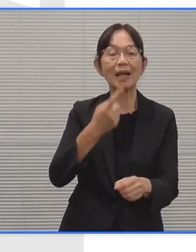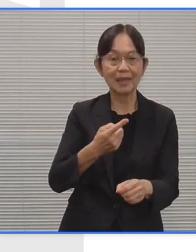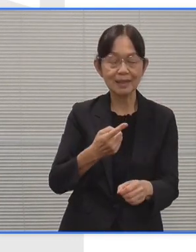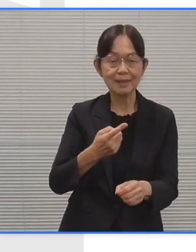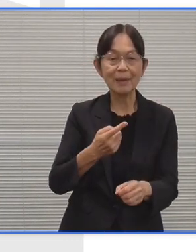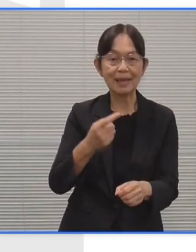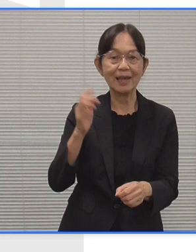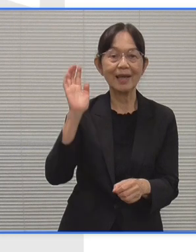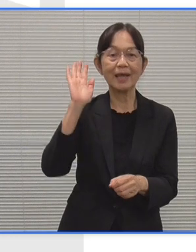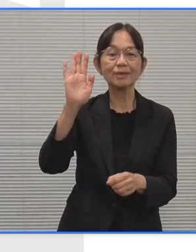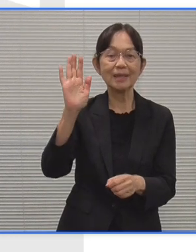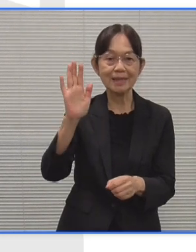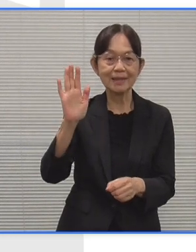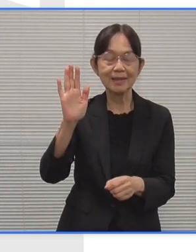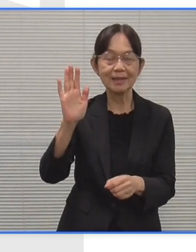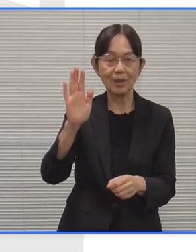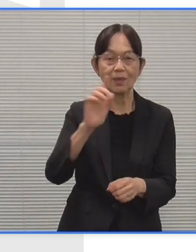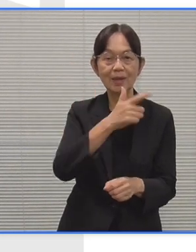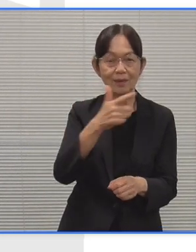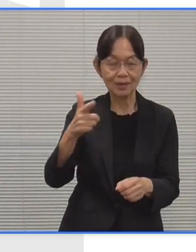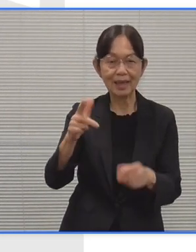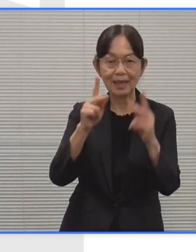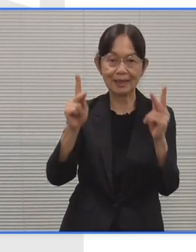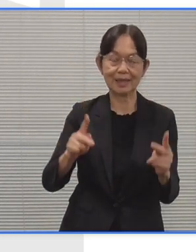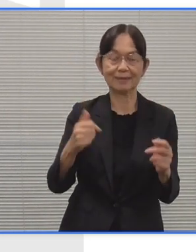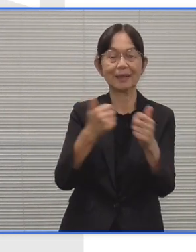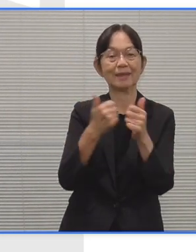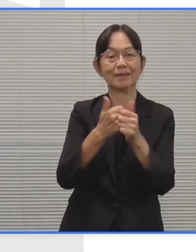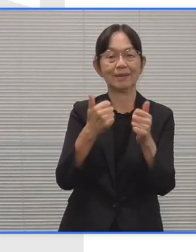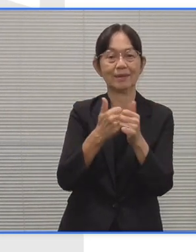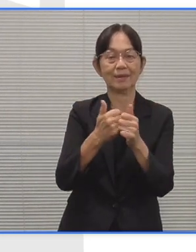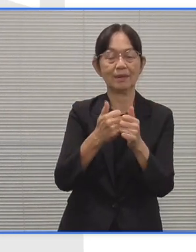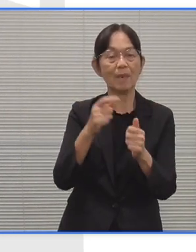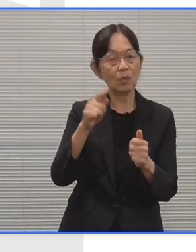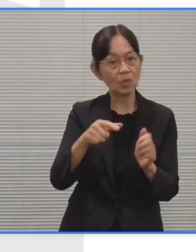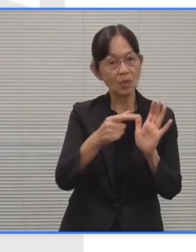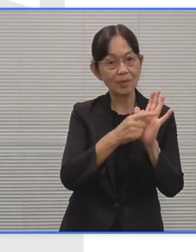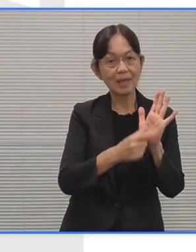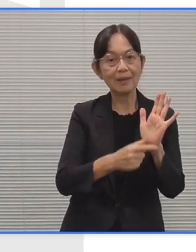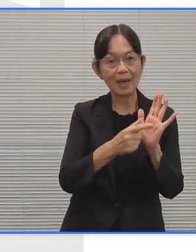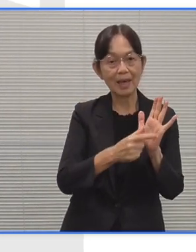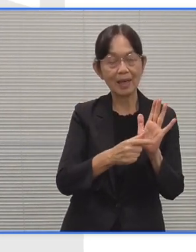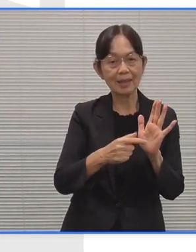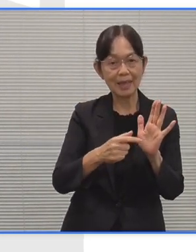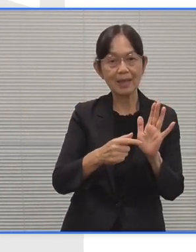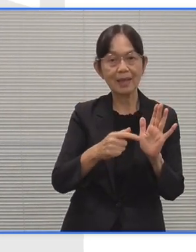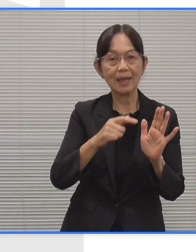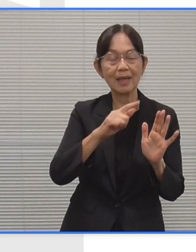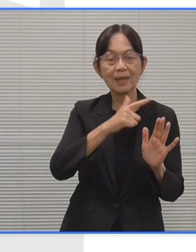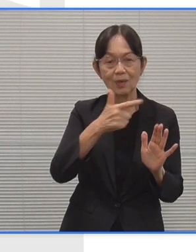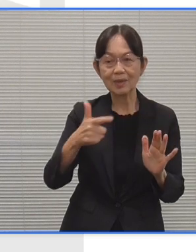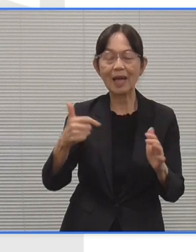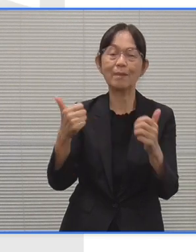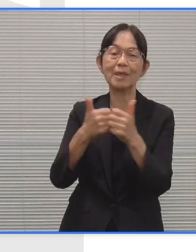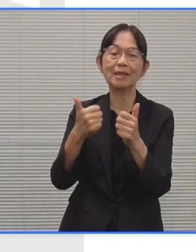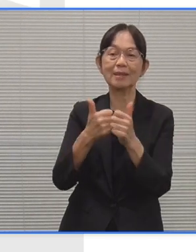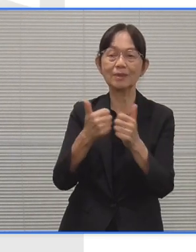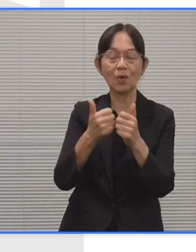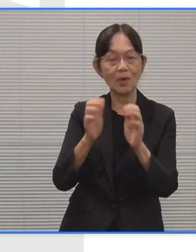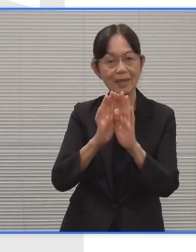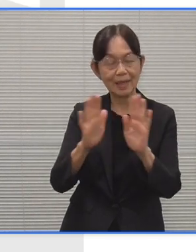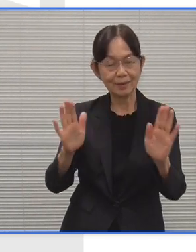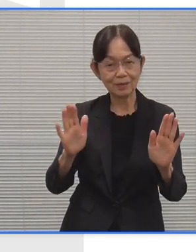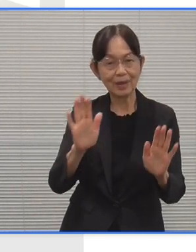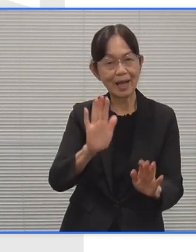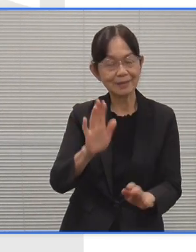次なる検討、もしかするとそのテーマでタウンミーティングをやるということもあるのかもし